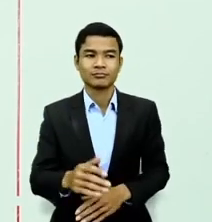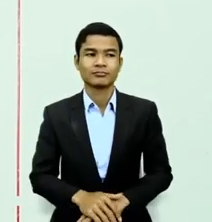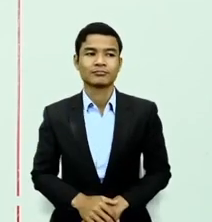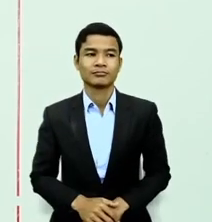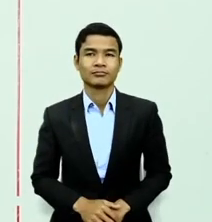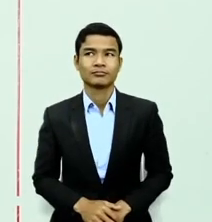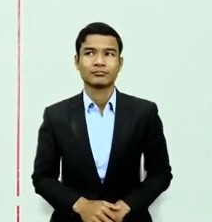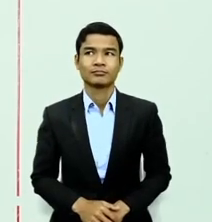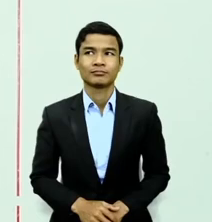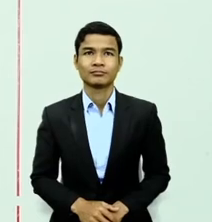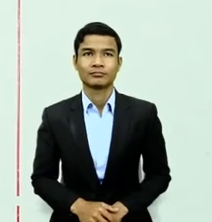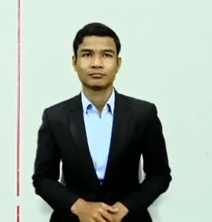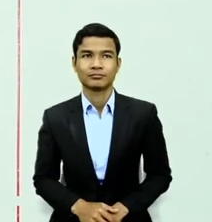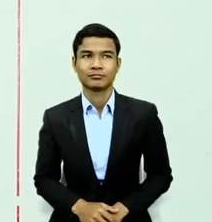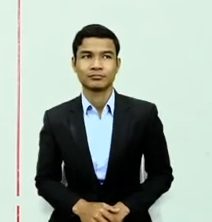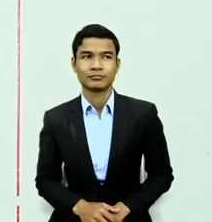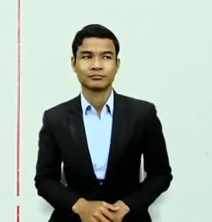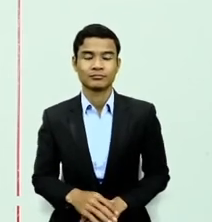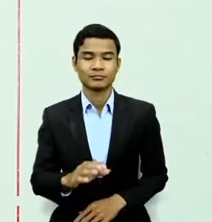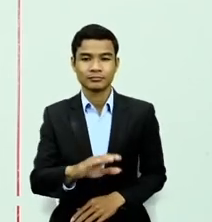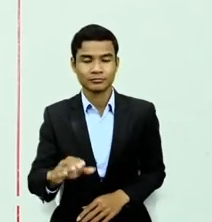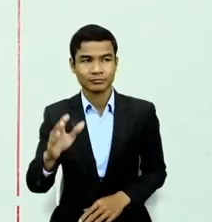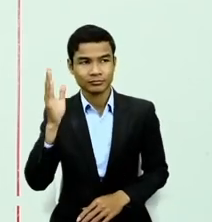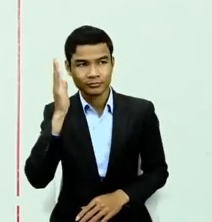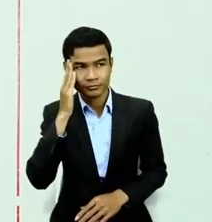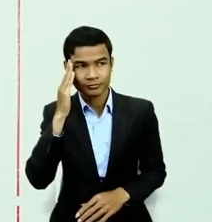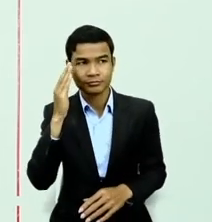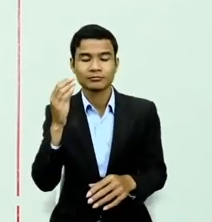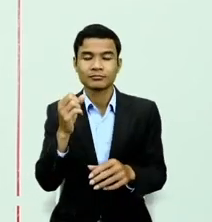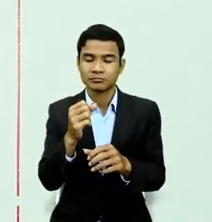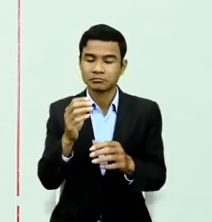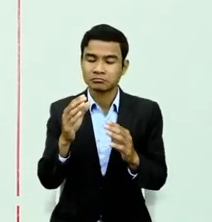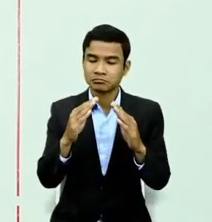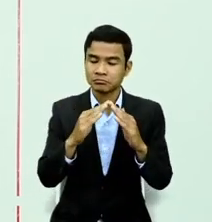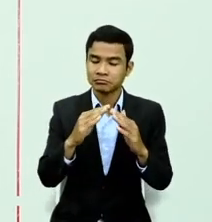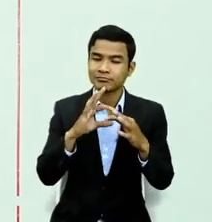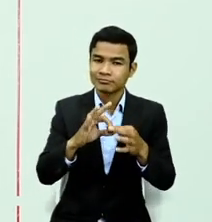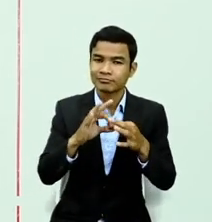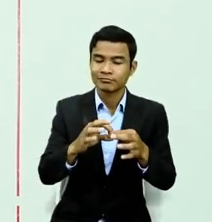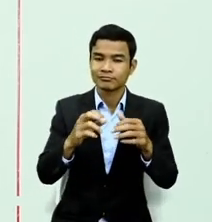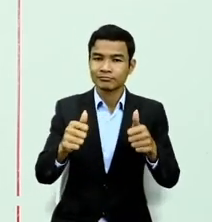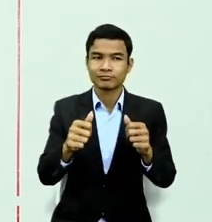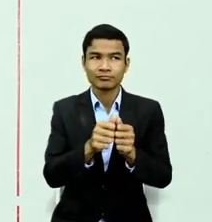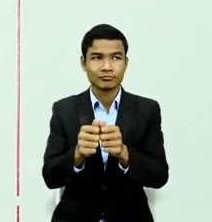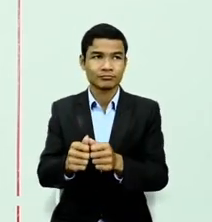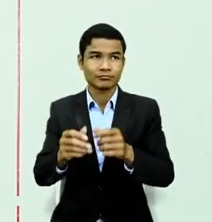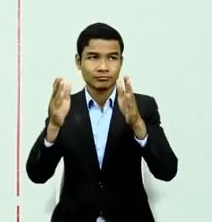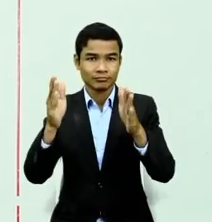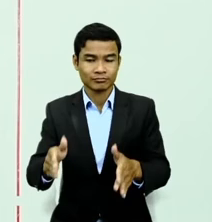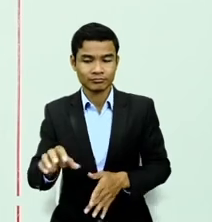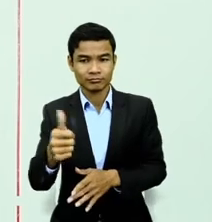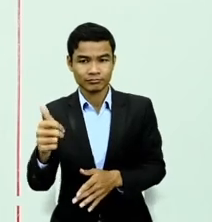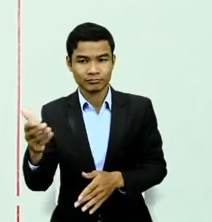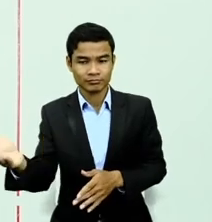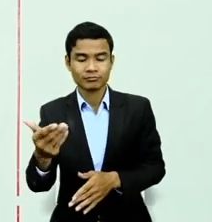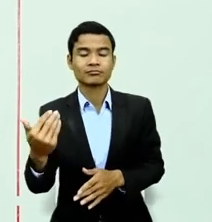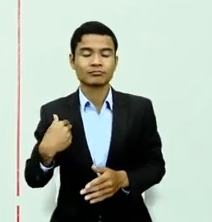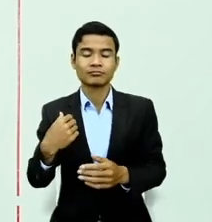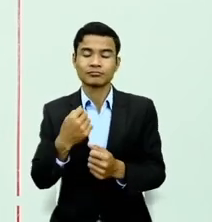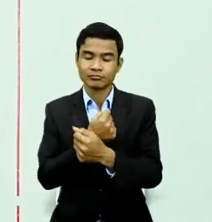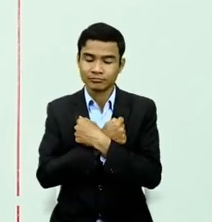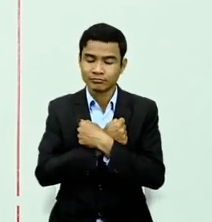chà đại con đang hai tha cát vô tâm nâng lõ chìm muối nẹ đợt tầy thôi kia sẽ lánh cho chất tràn nè con